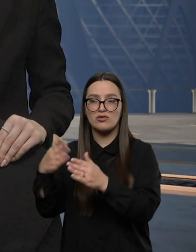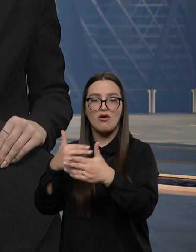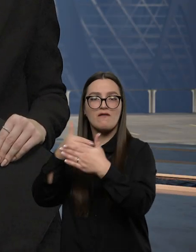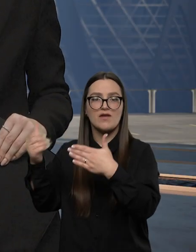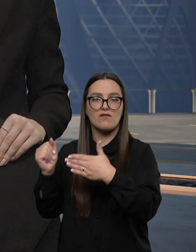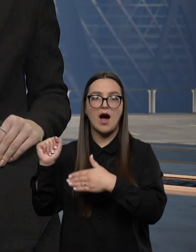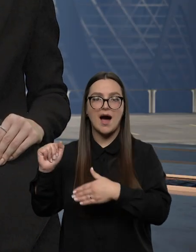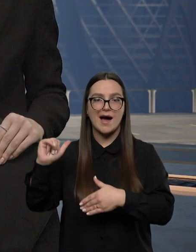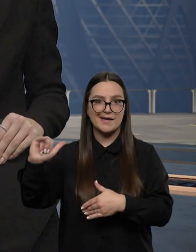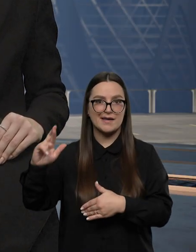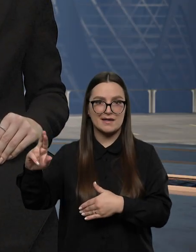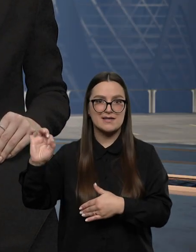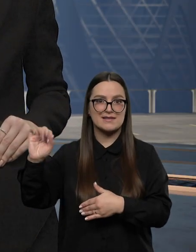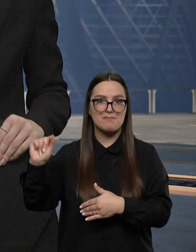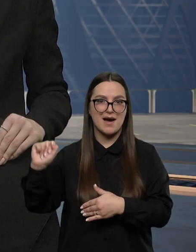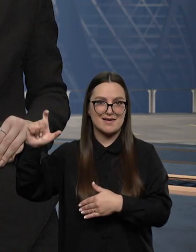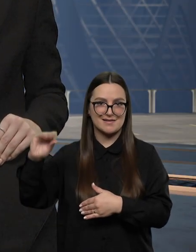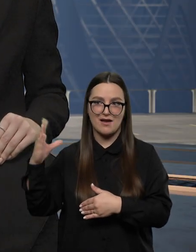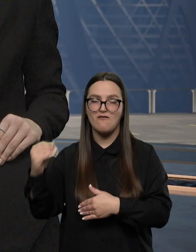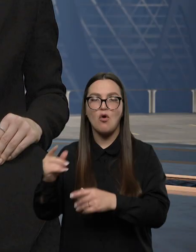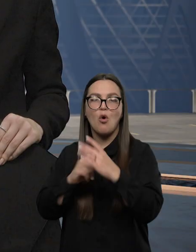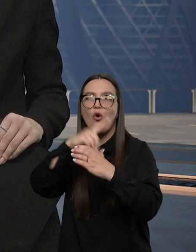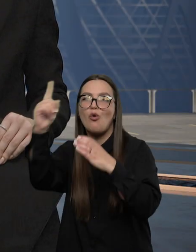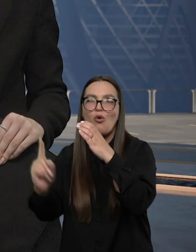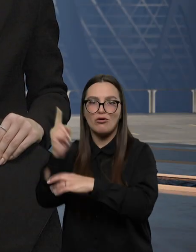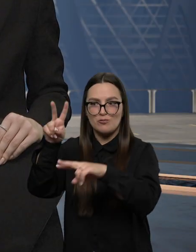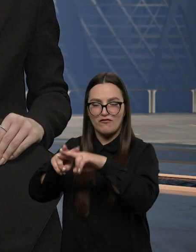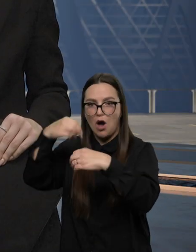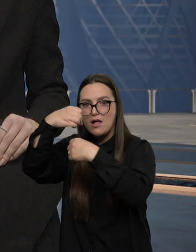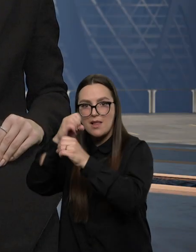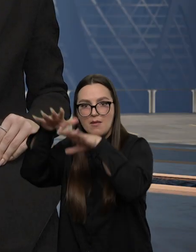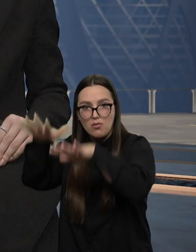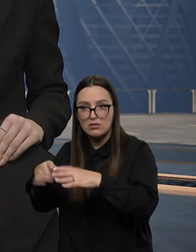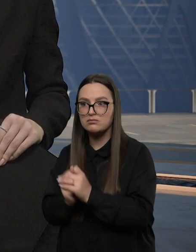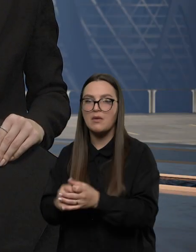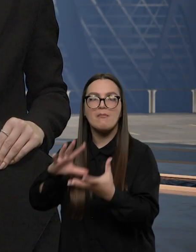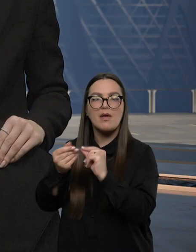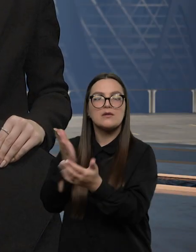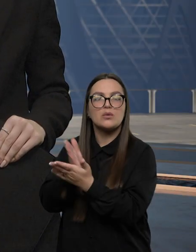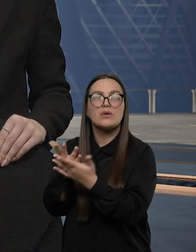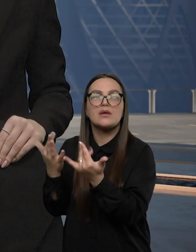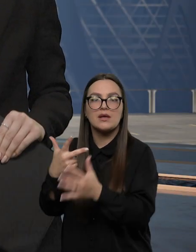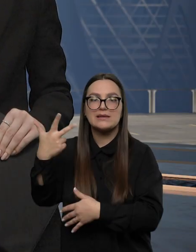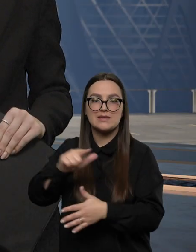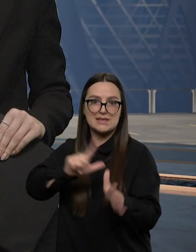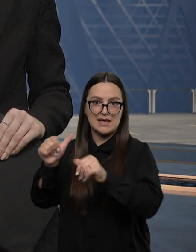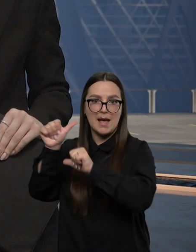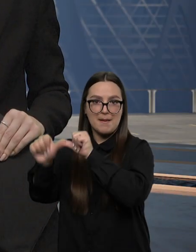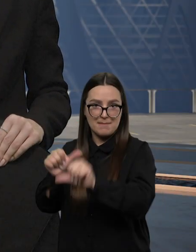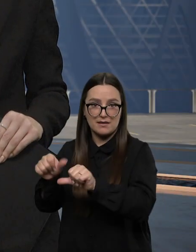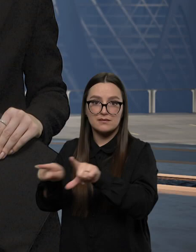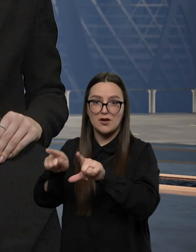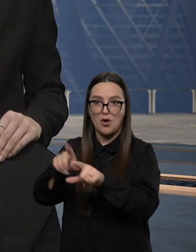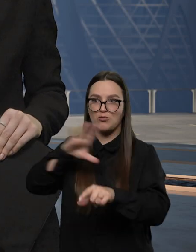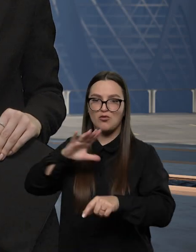kompanijoje Aerospace Corporation, kosmoso fizikos laboratorijoje. Dirbo čia 37 metus, o vienu metu buvo